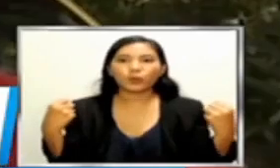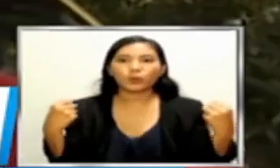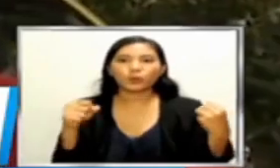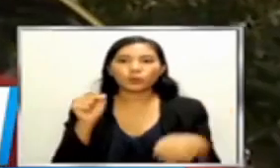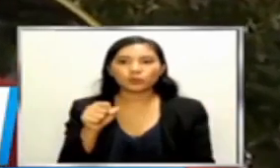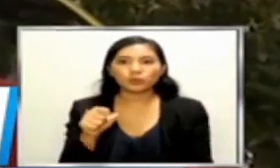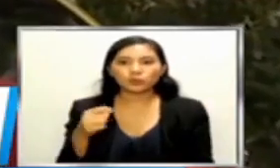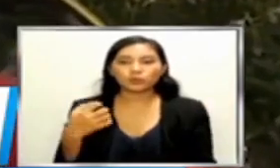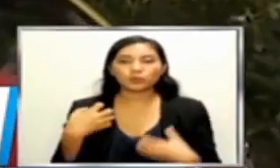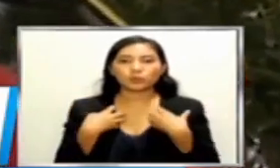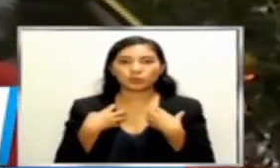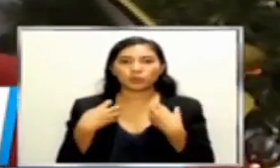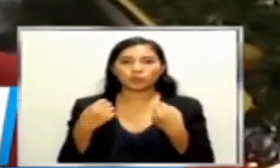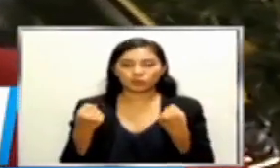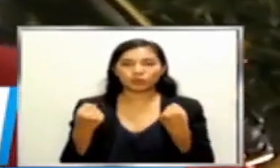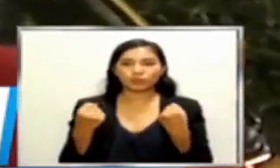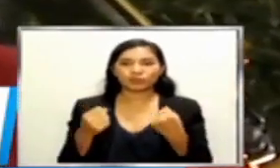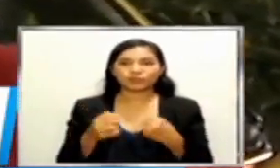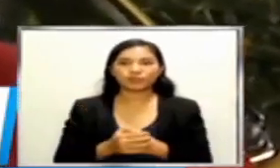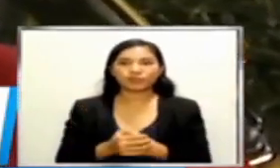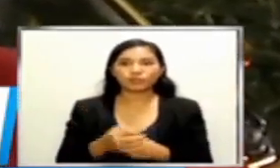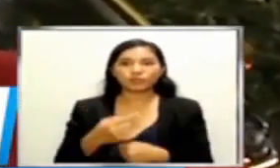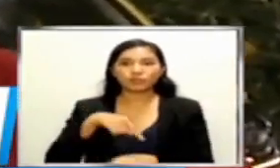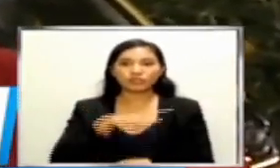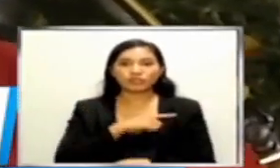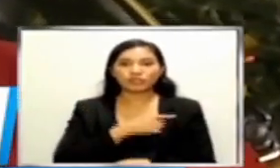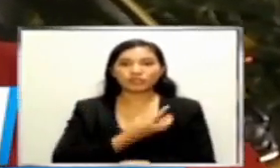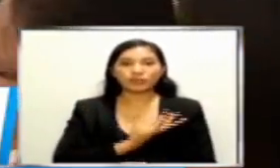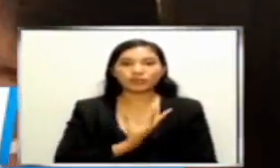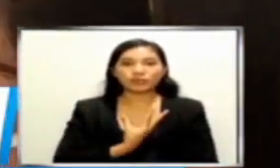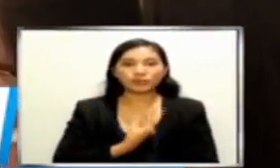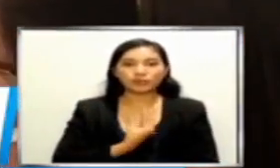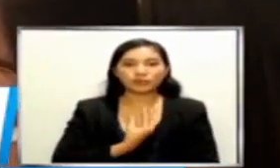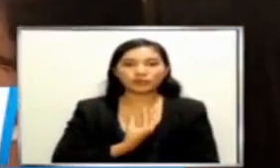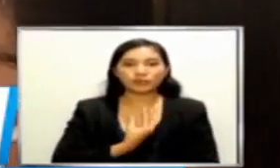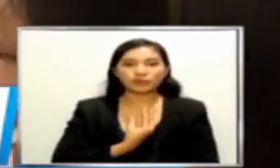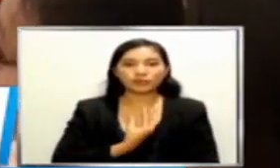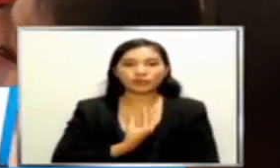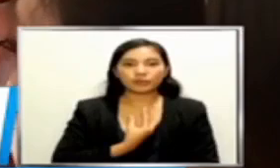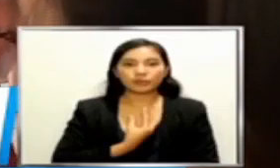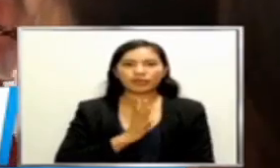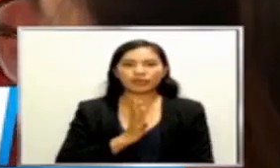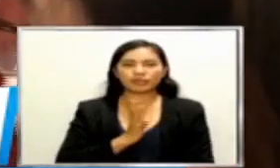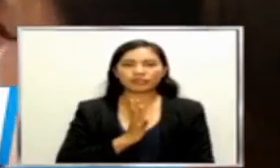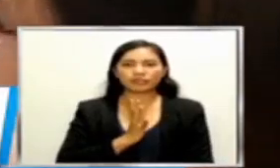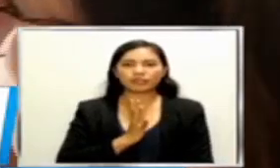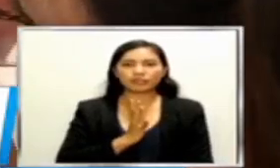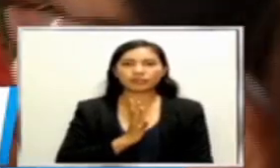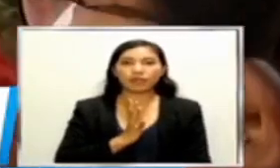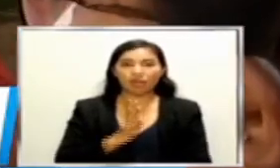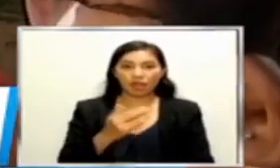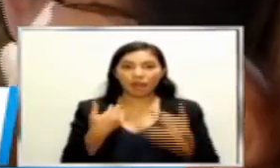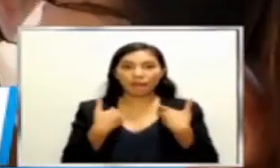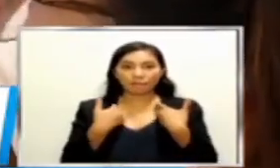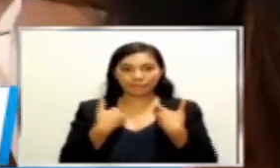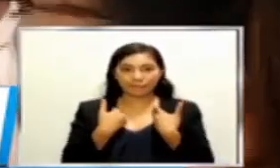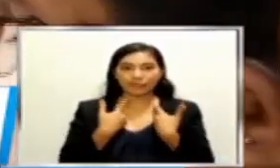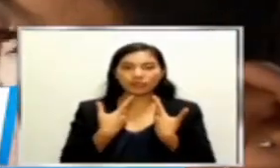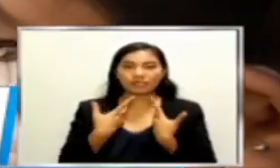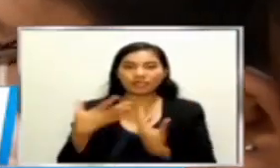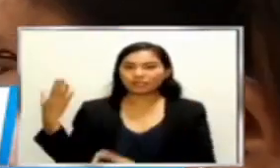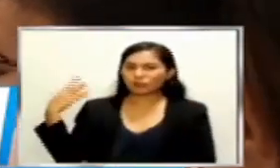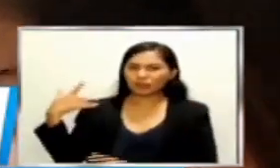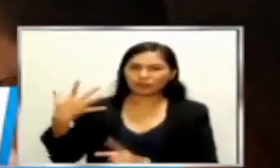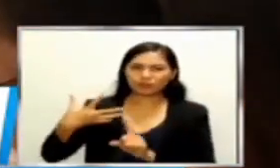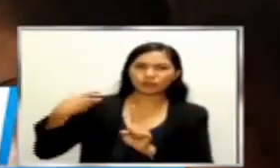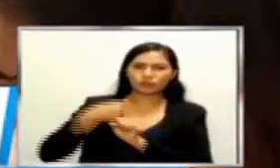Malakas. Medyo kabalang, sir. Medyo ano lang, pero okay naman. May kumalabog, sir, sa likod, ma'am. Tapos, sabi ko,